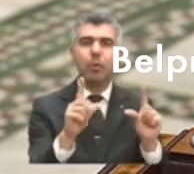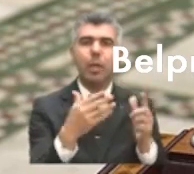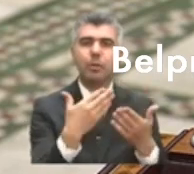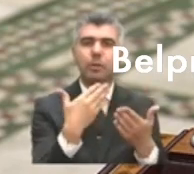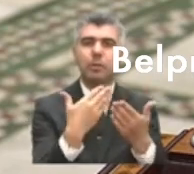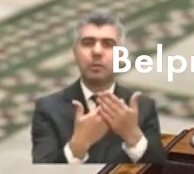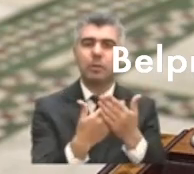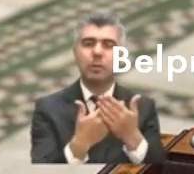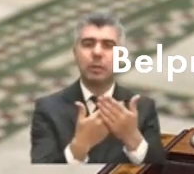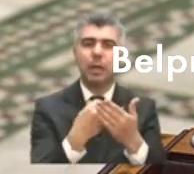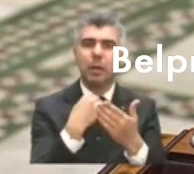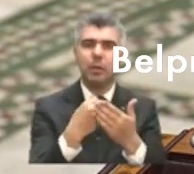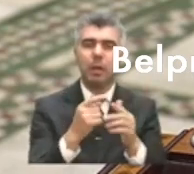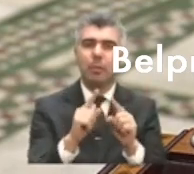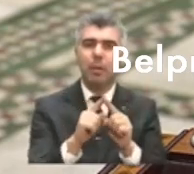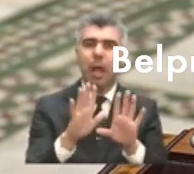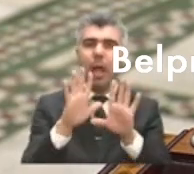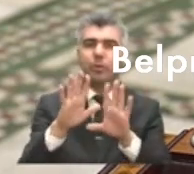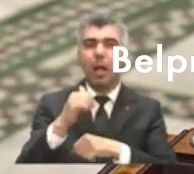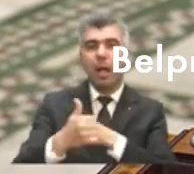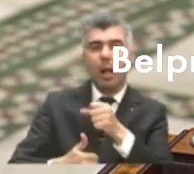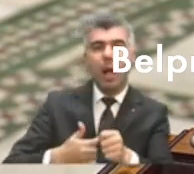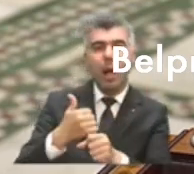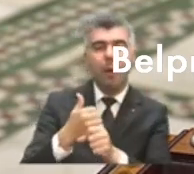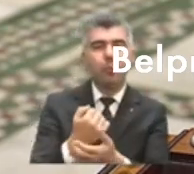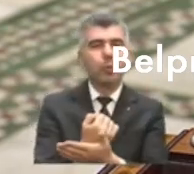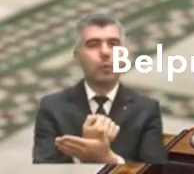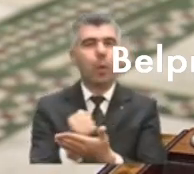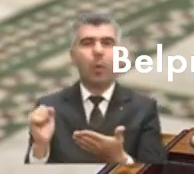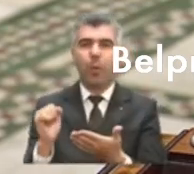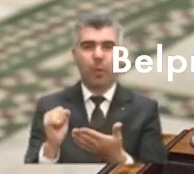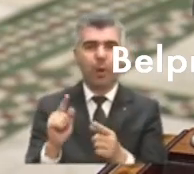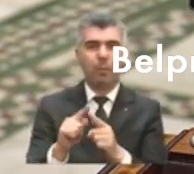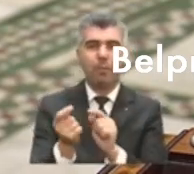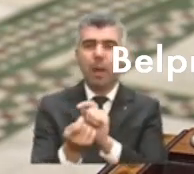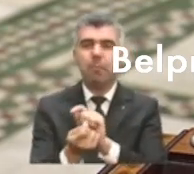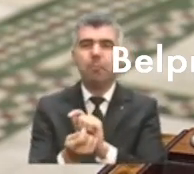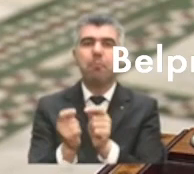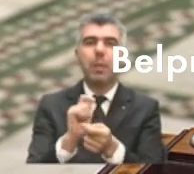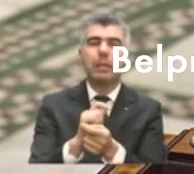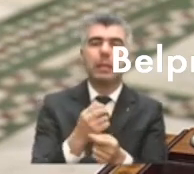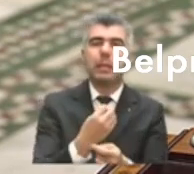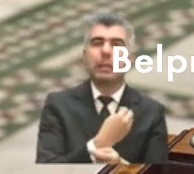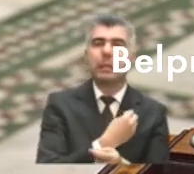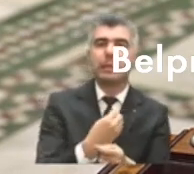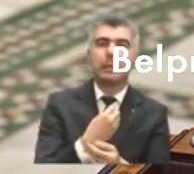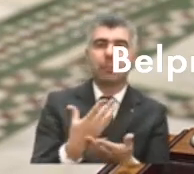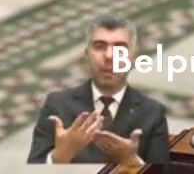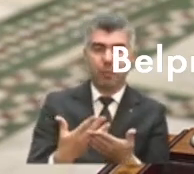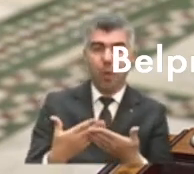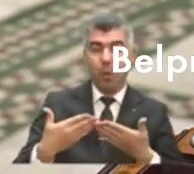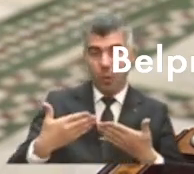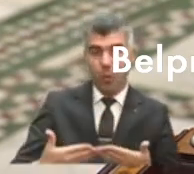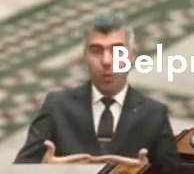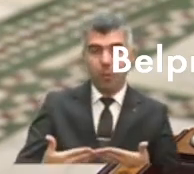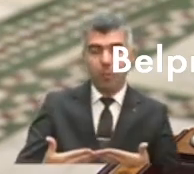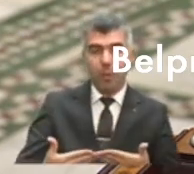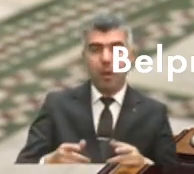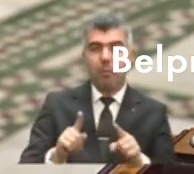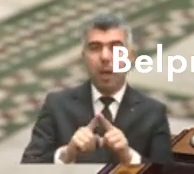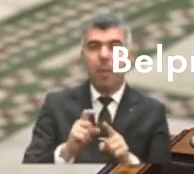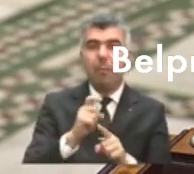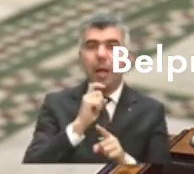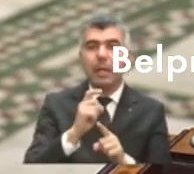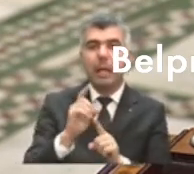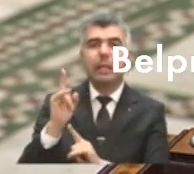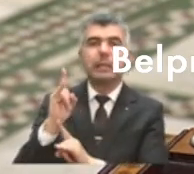غادي يكون متجاوز من دابا 10 سنين نظرا للتغير ديال الطب. الطب اليوم ما بقاش الطب كيف اللي هو